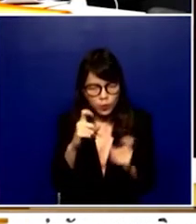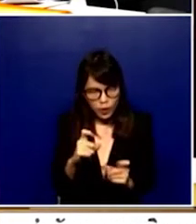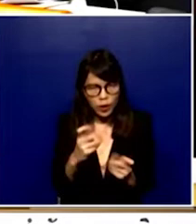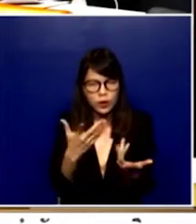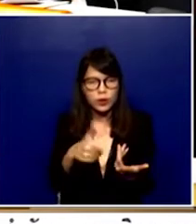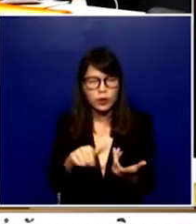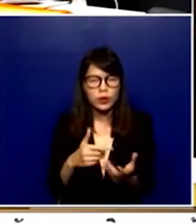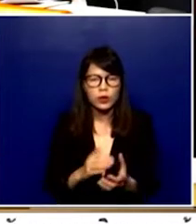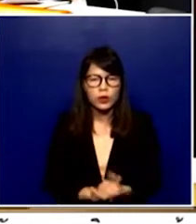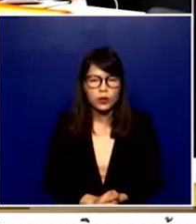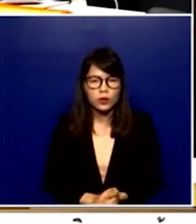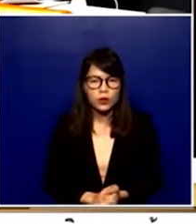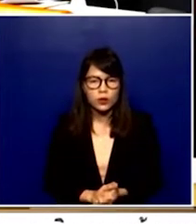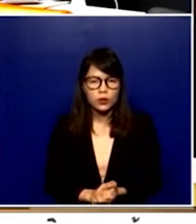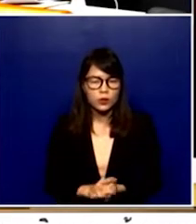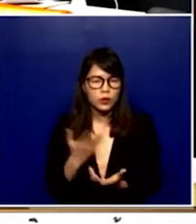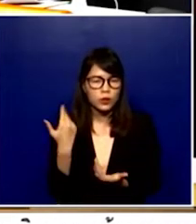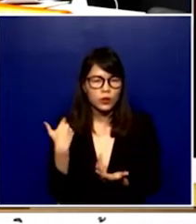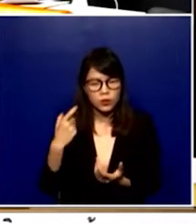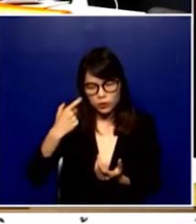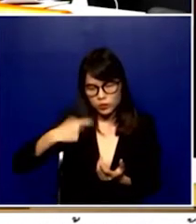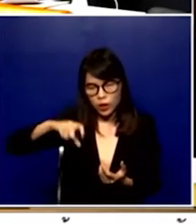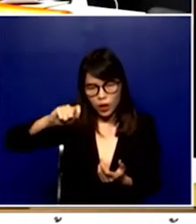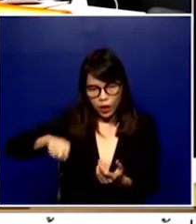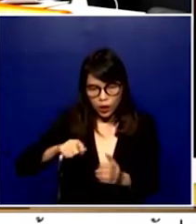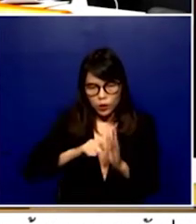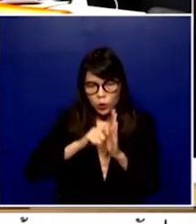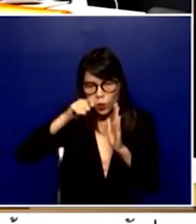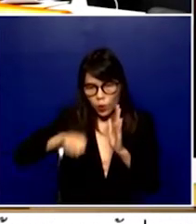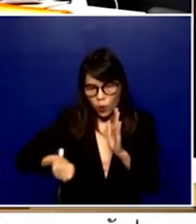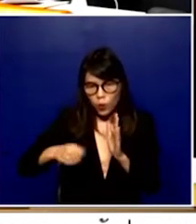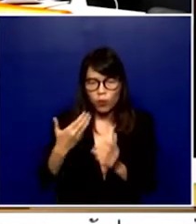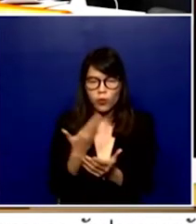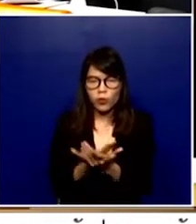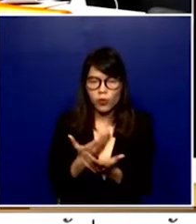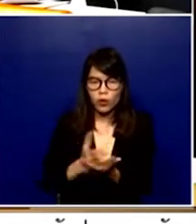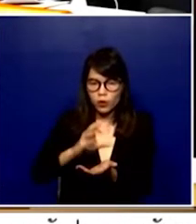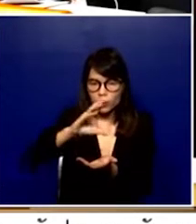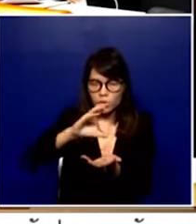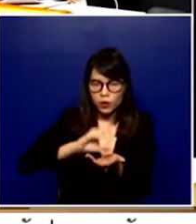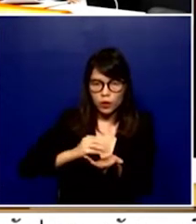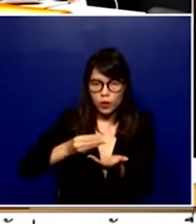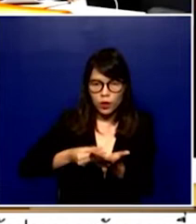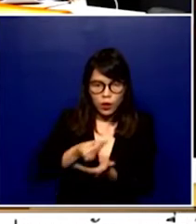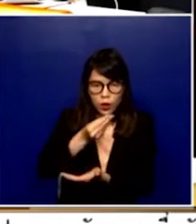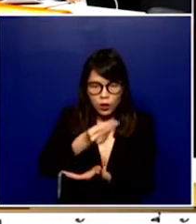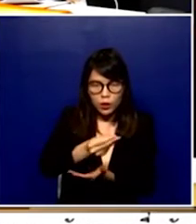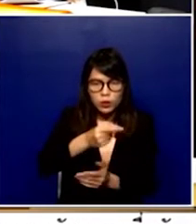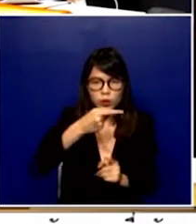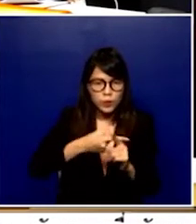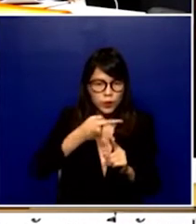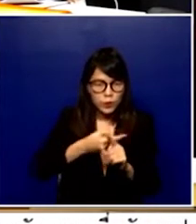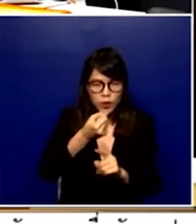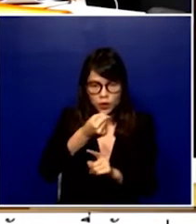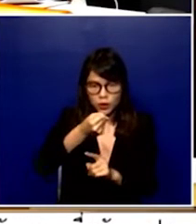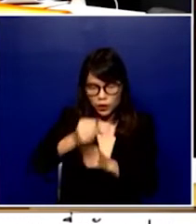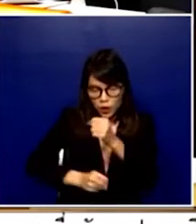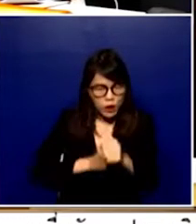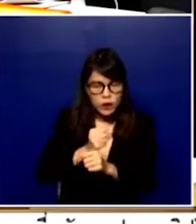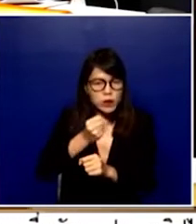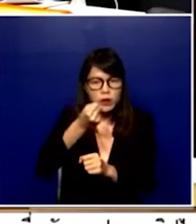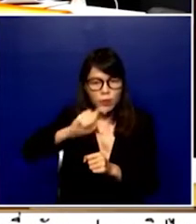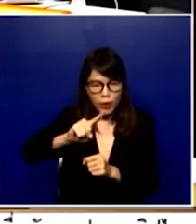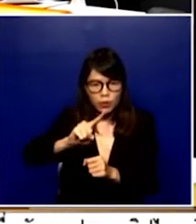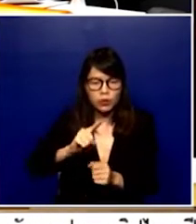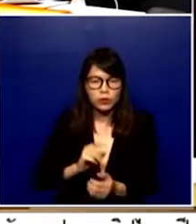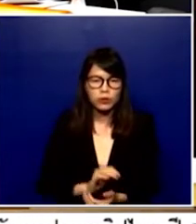ึ้นสารแขวง ที่โคราศเขาเรีกเงินคืนมาเป็นเงิคืนที 11 ปีต้องผ่อนคืนโทษฐาท